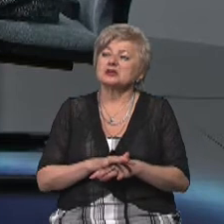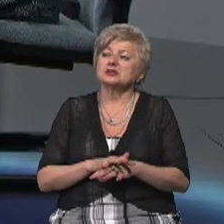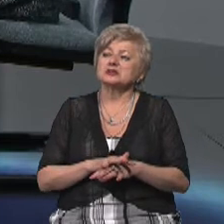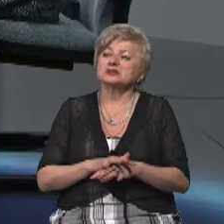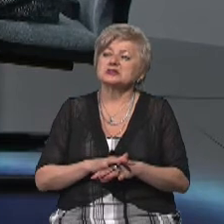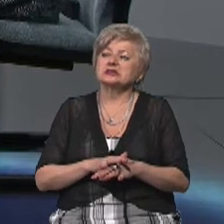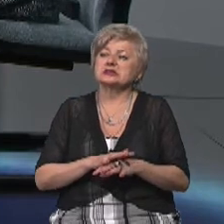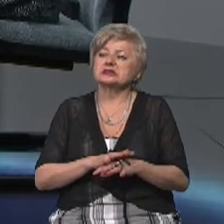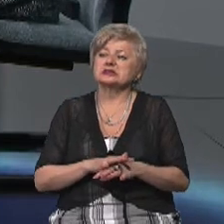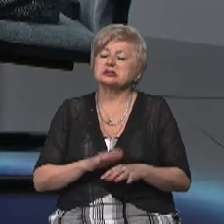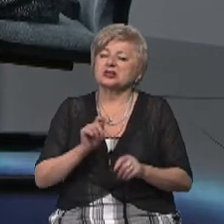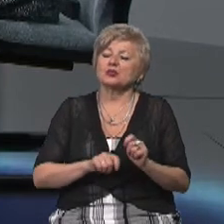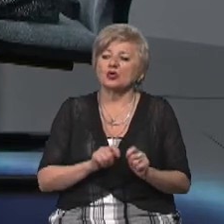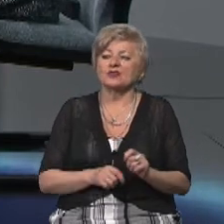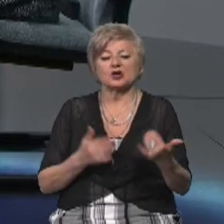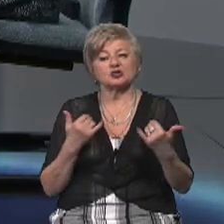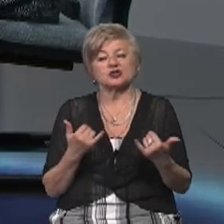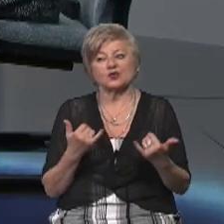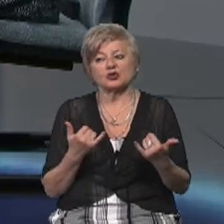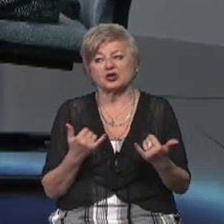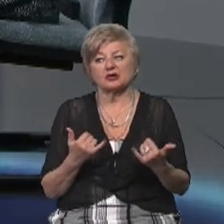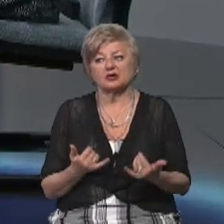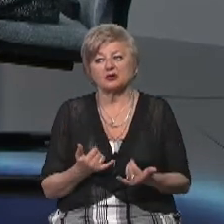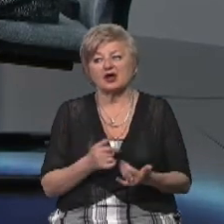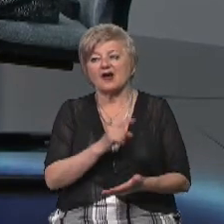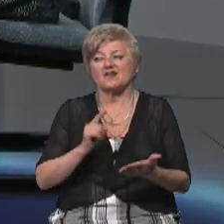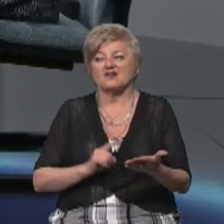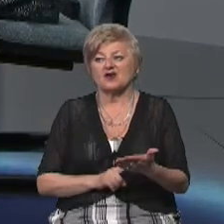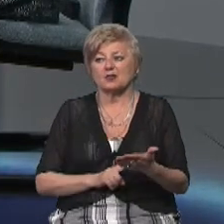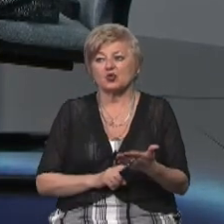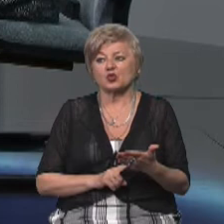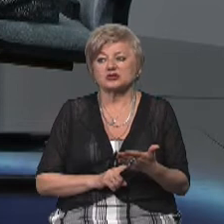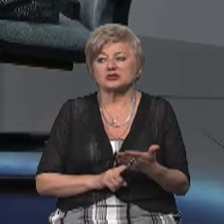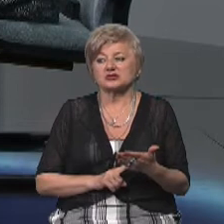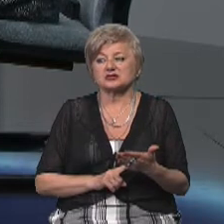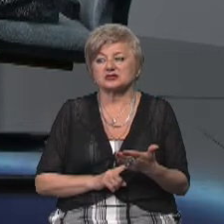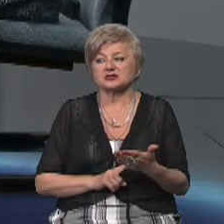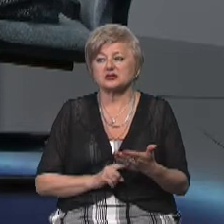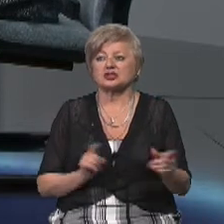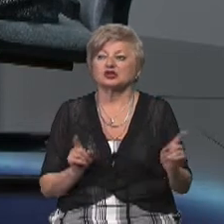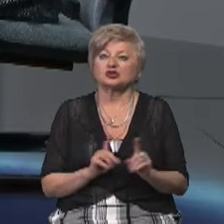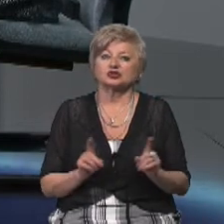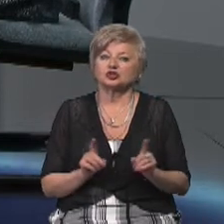екомоніторинг. Громадський екомоніторинг, ну, сьогодні питання, що